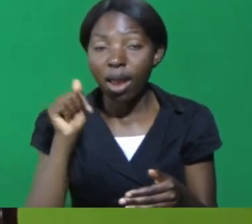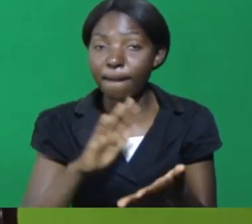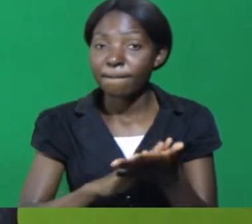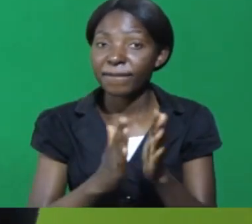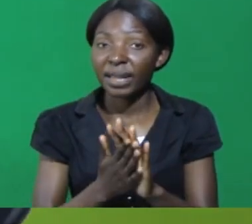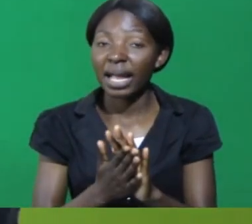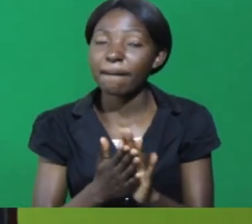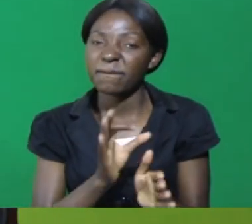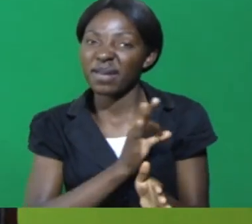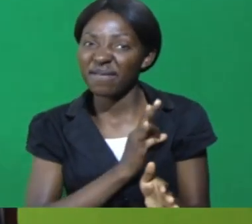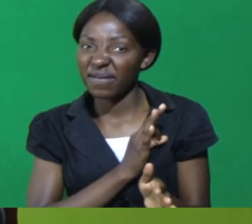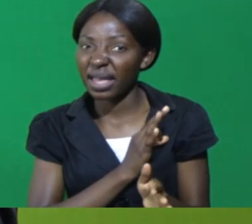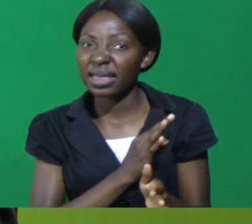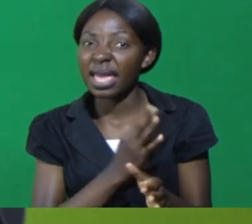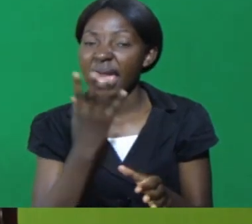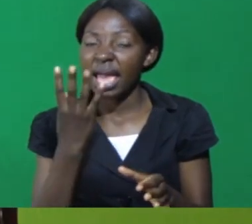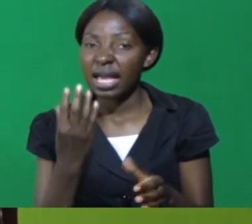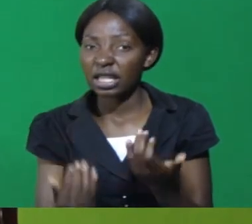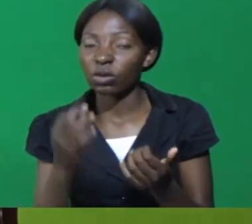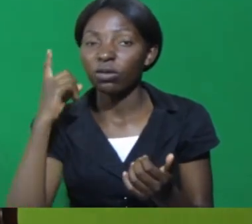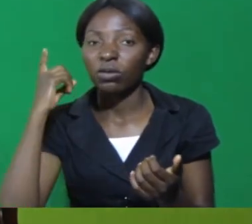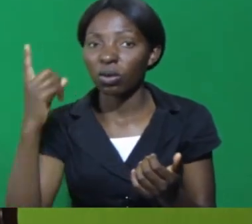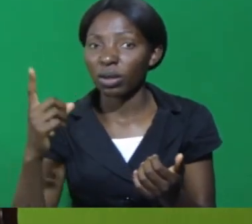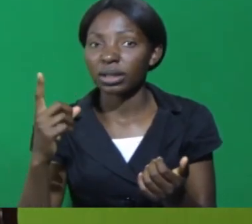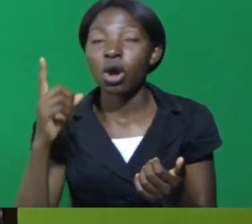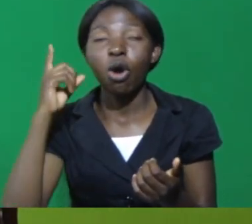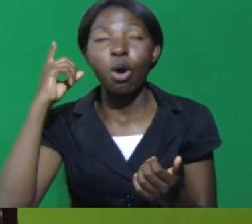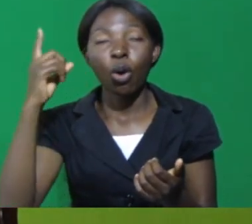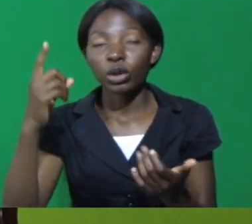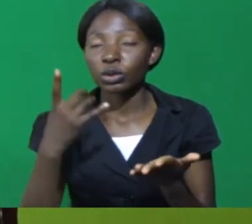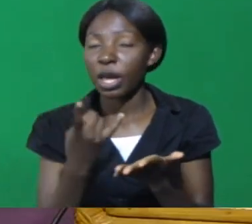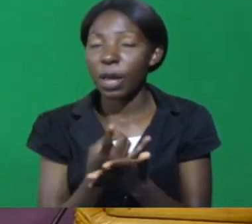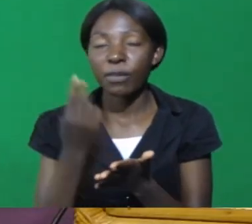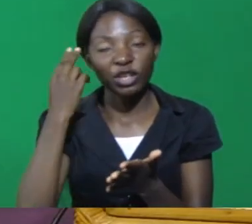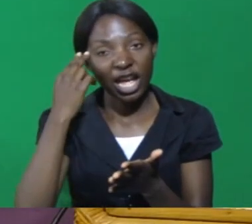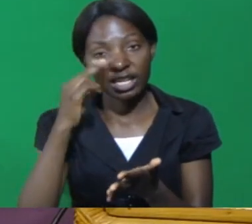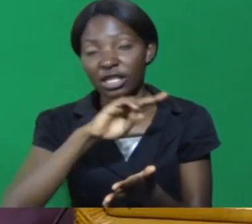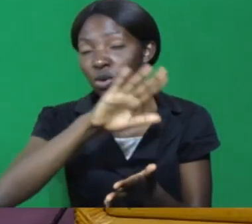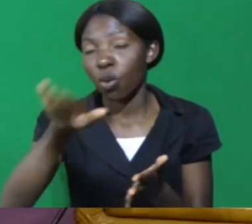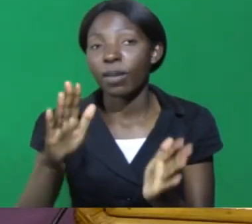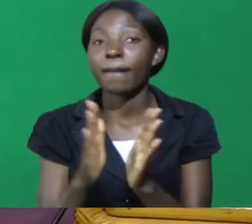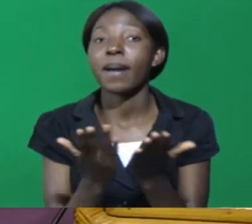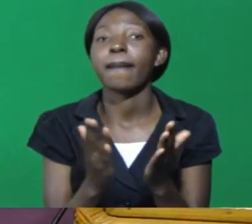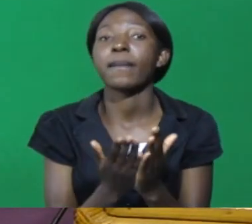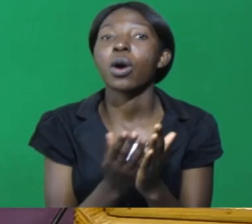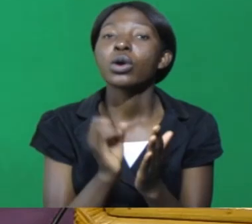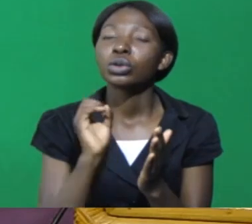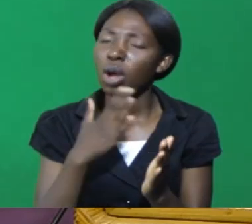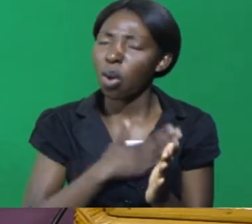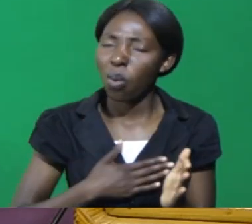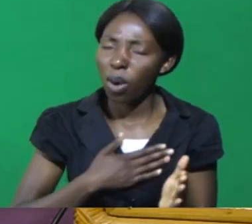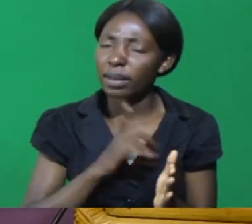muukama naMwari, Mwari anorerukirwa kukuzarurira zvemumba. Zvinobva zvareruka. Saka shungu dzevanhu ngavati